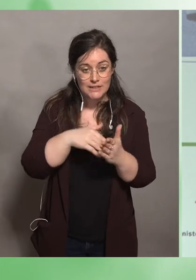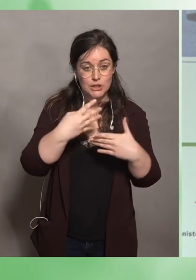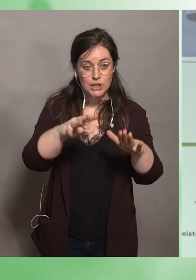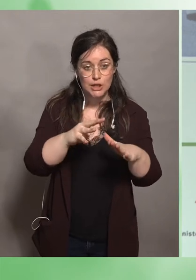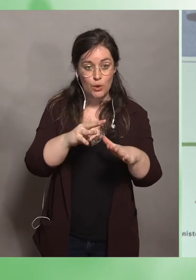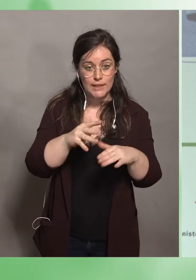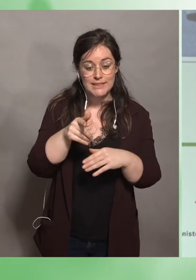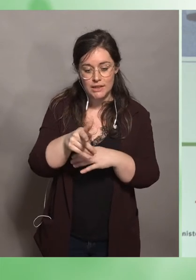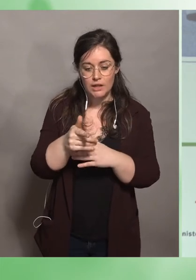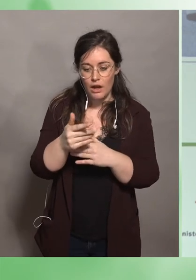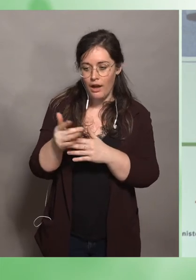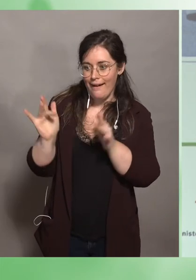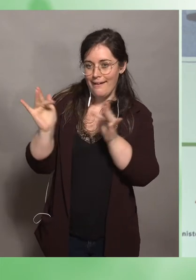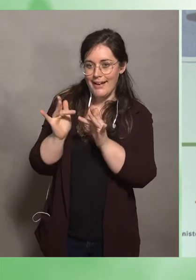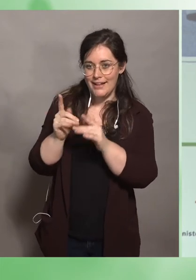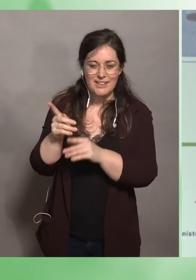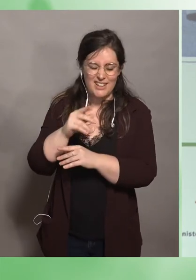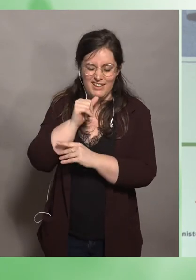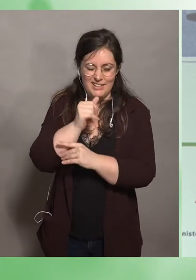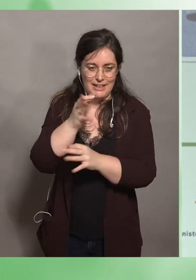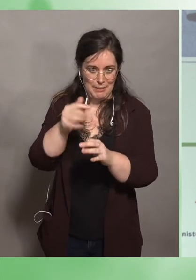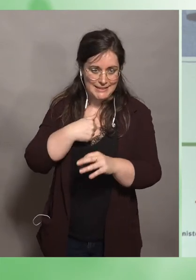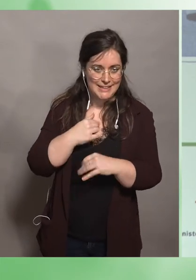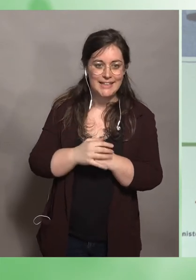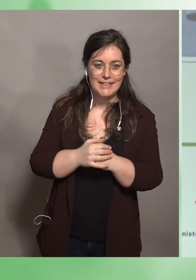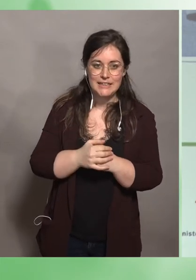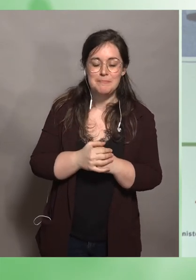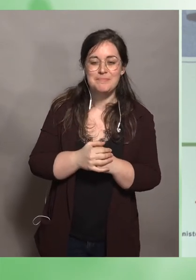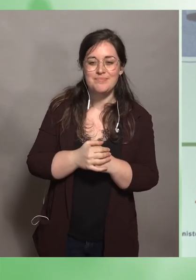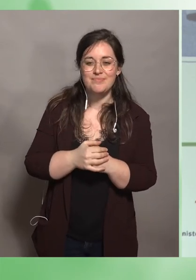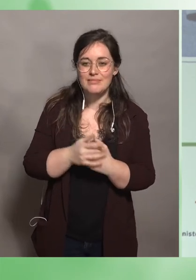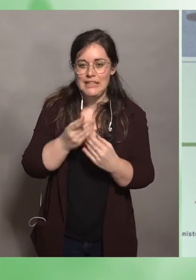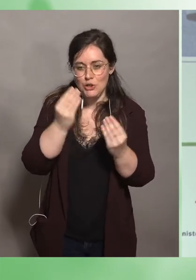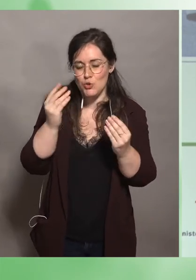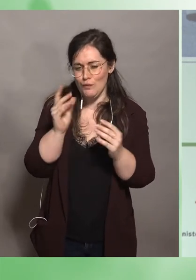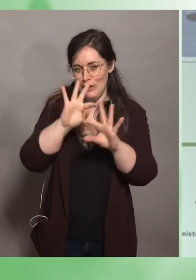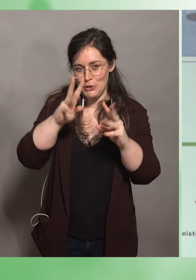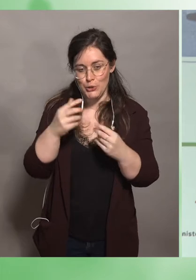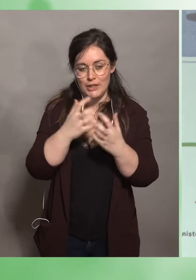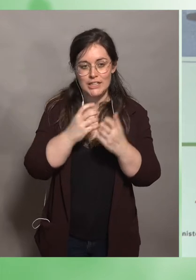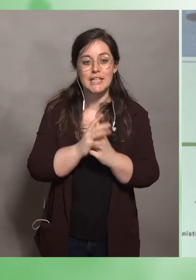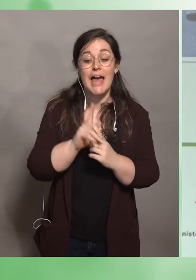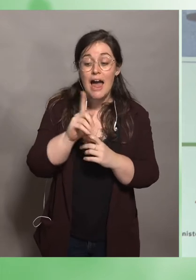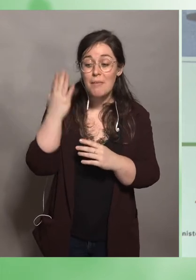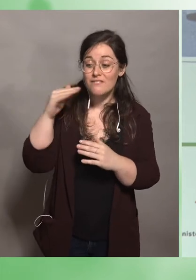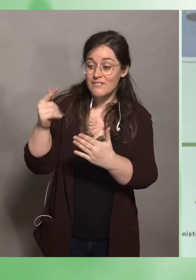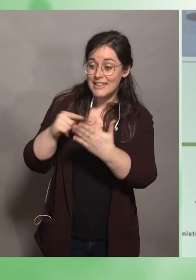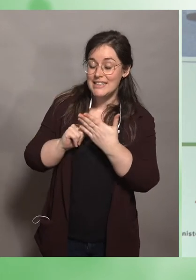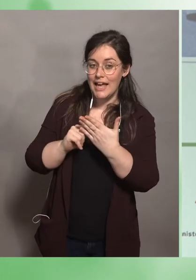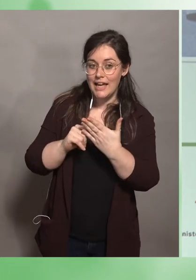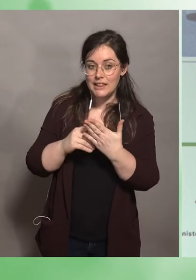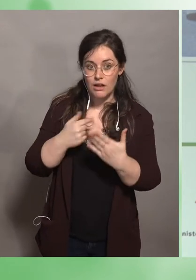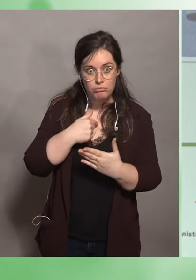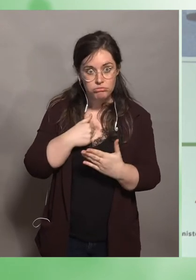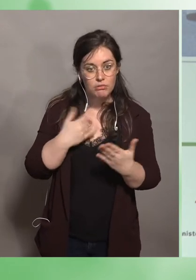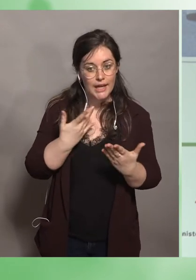der Weltmeisterschaft gegeneinander. Er hat mich nicht geschlagen, sonst wäre es zu romantisch gewesen, die Geschichte. Aber es hat mir gezeigt, was ich bewegen konnte mit